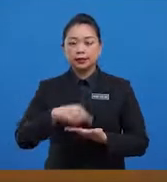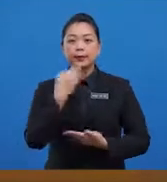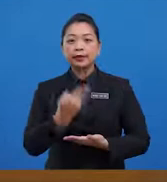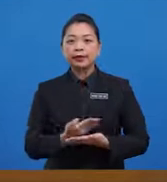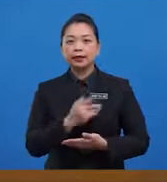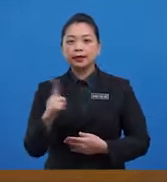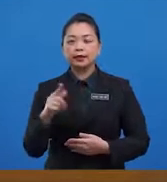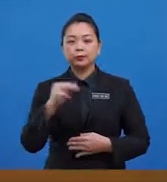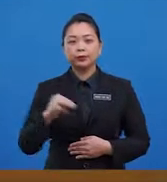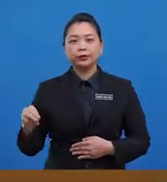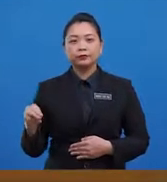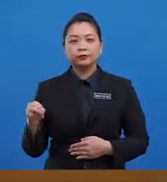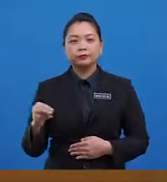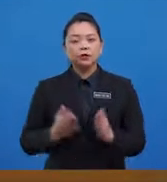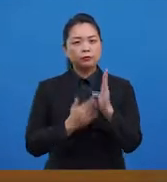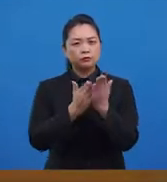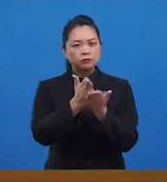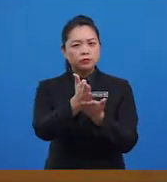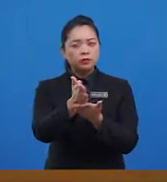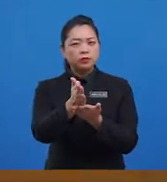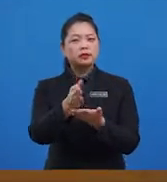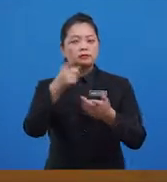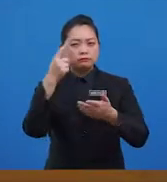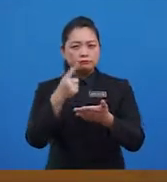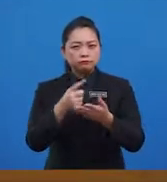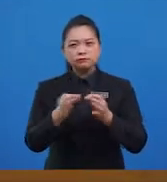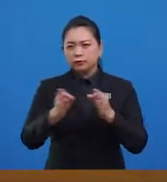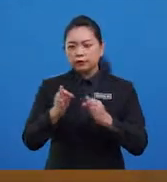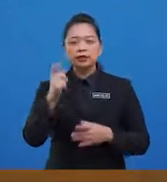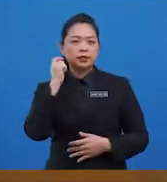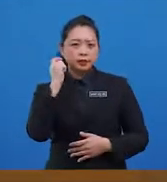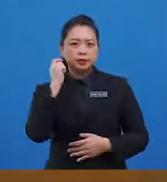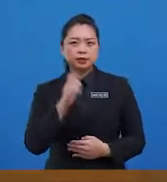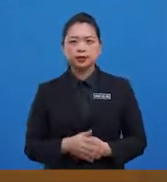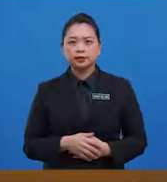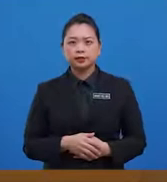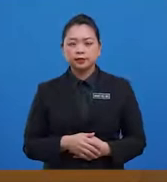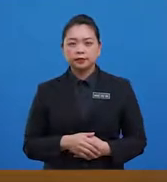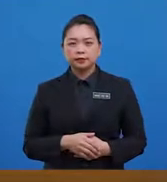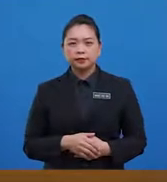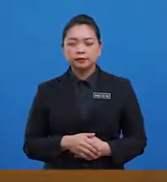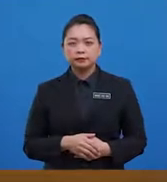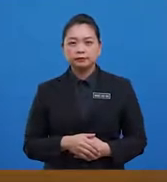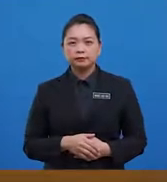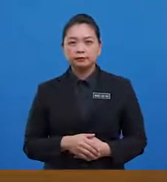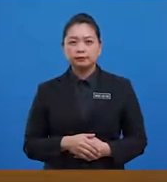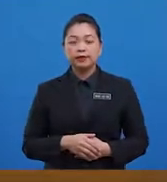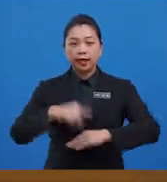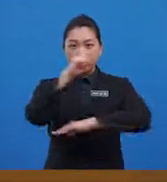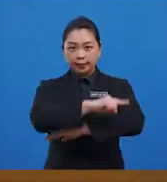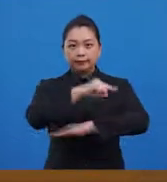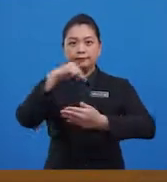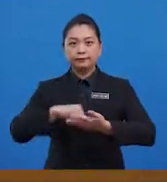Baiklah murid-murid, melalui penerangan yang cikgu sampaikan tadi, justeru pada hari